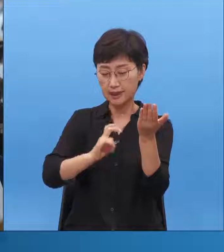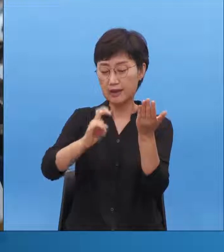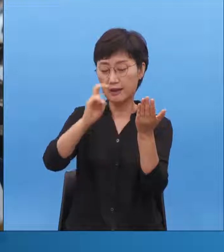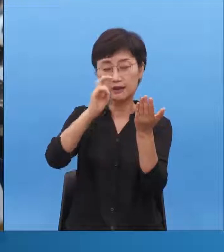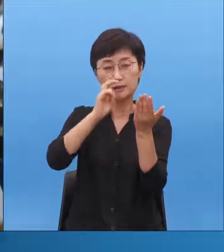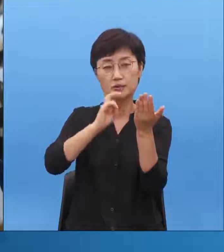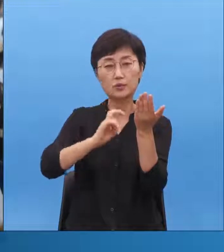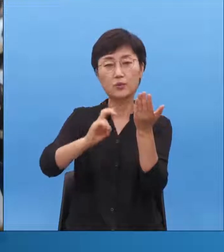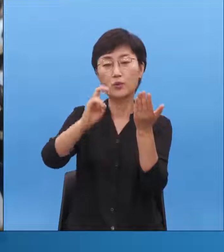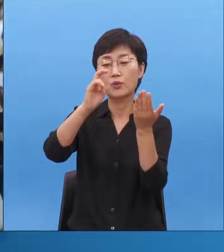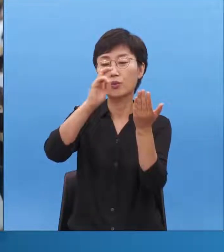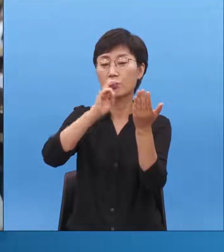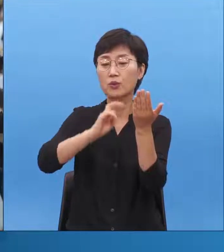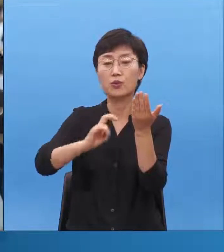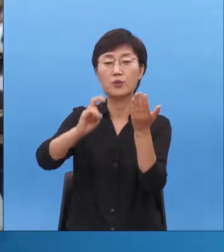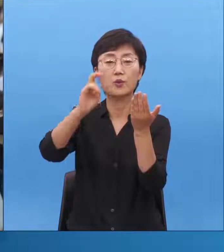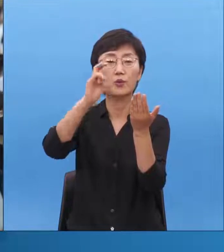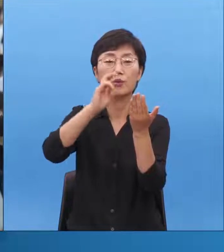간증이요